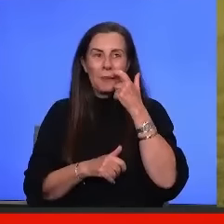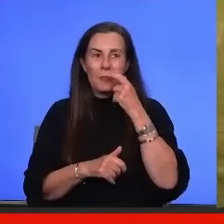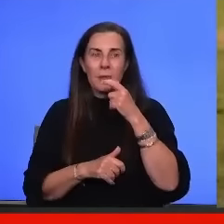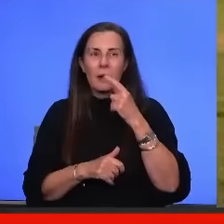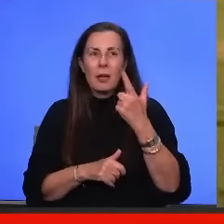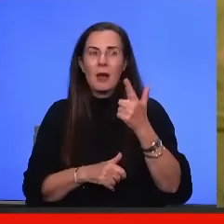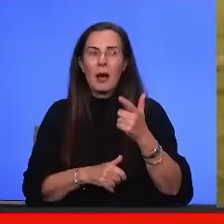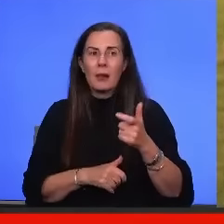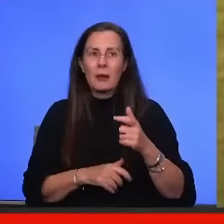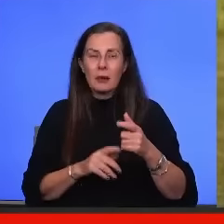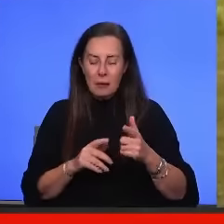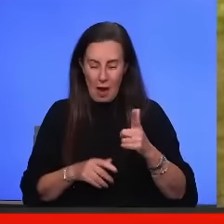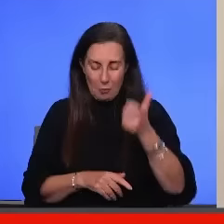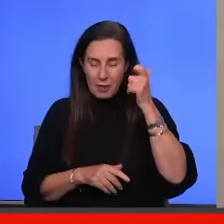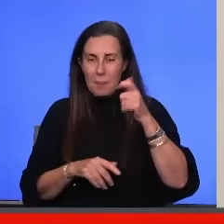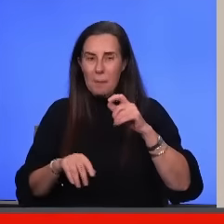לי על הברך, קרא לי את